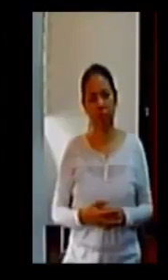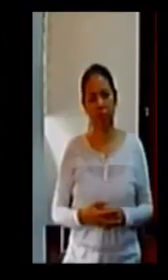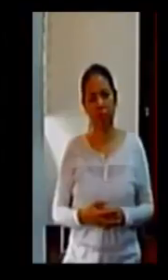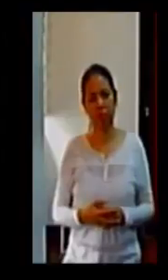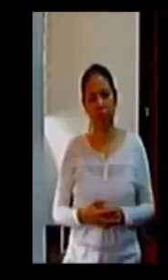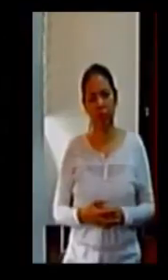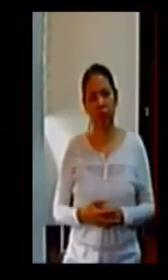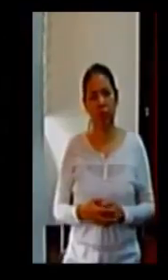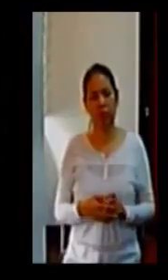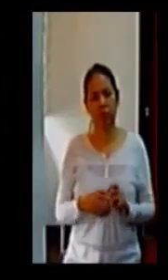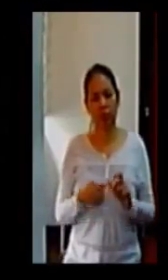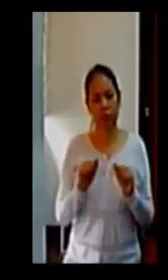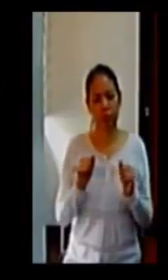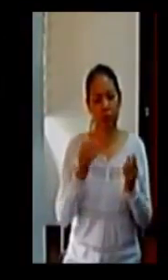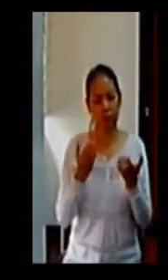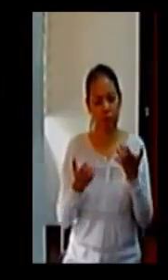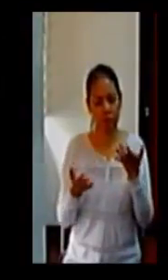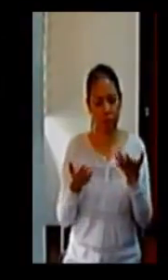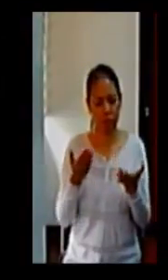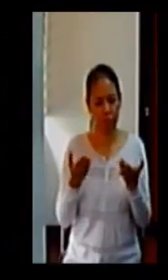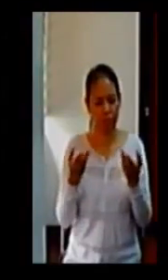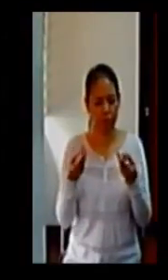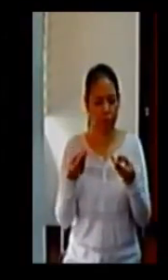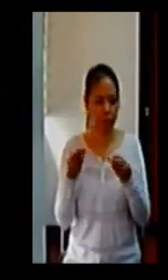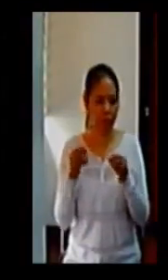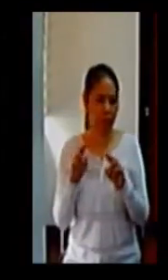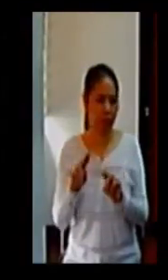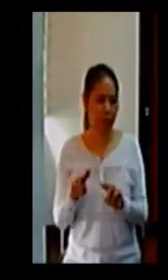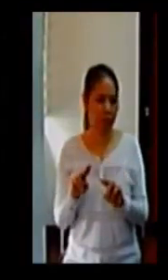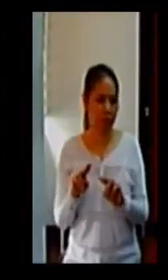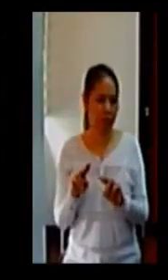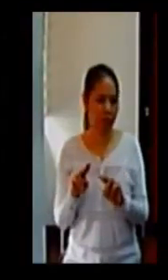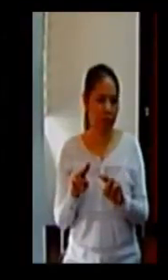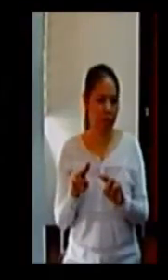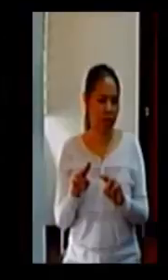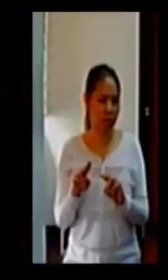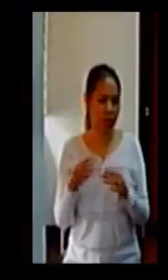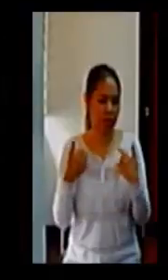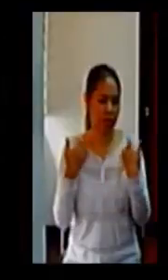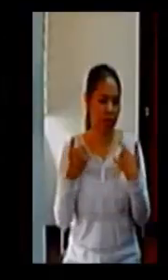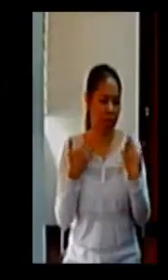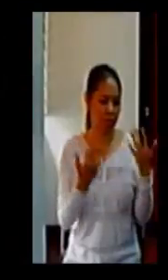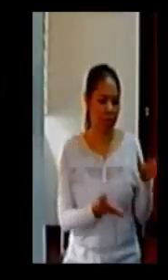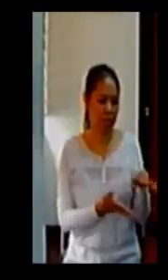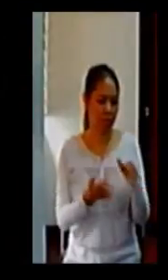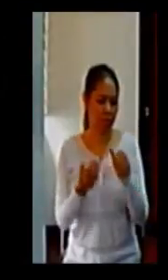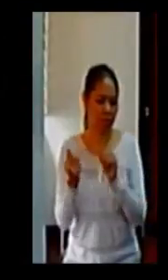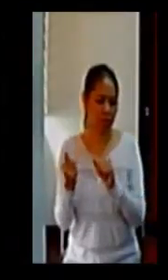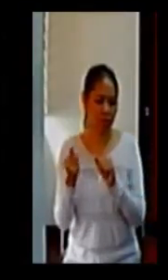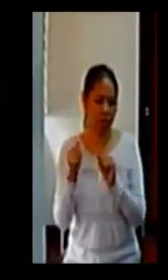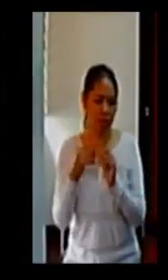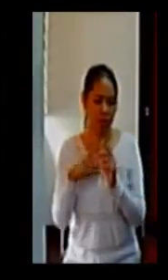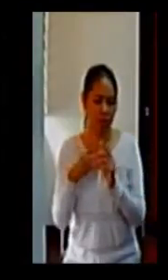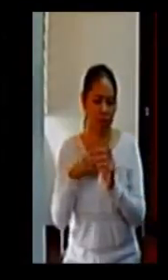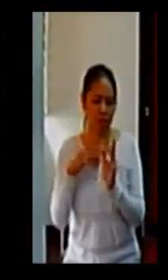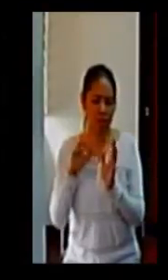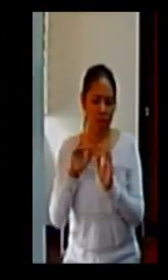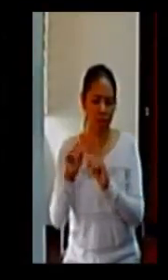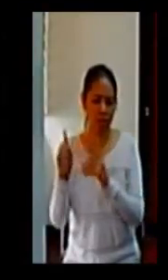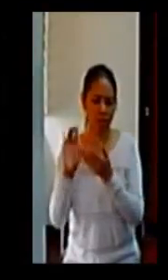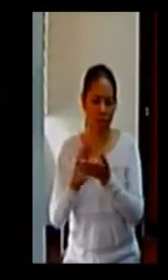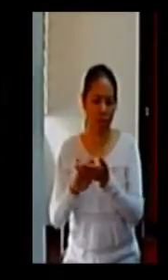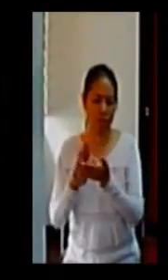maihahantulad mo rin ba itong mga pangyayari na umaalis ang mga kabataan at gusto na nilang mag-aral at